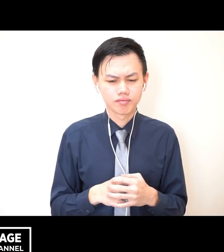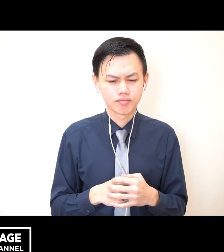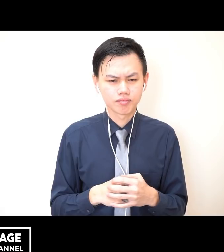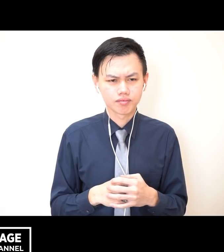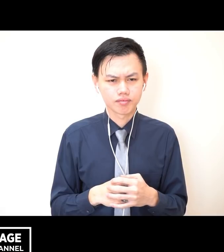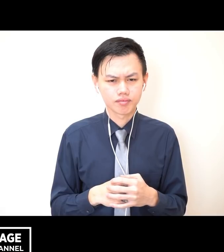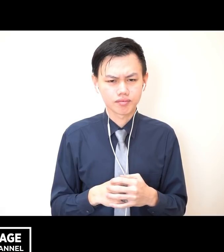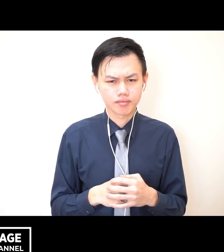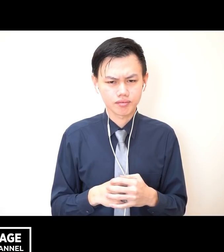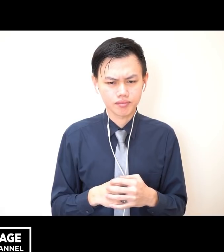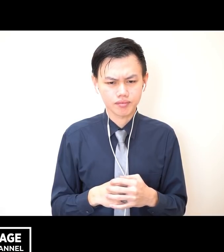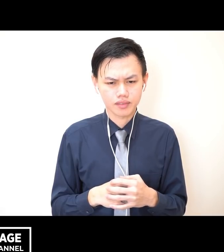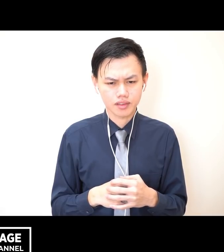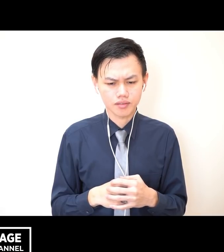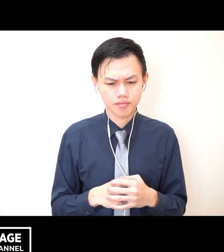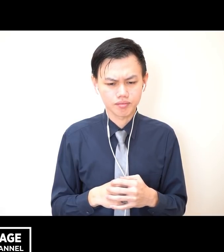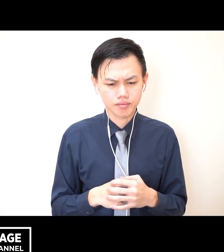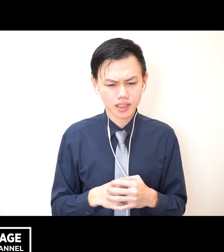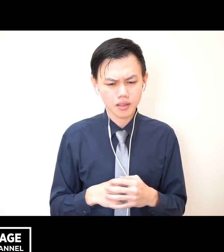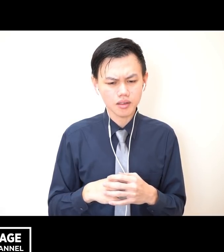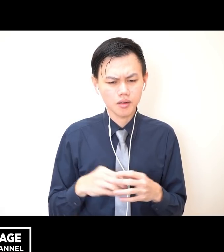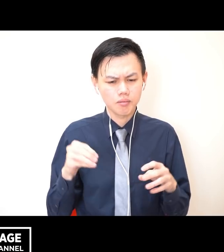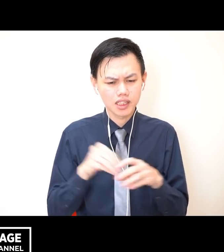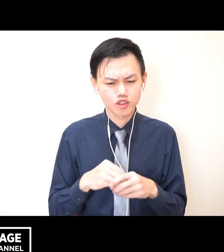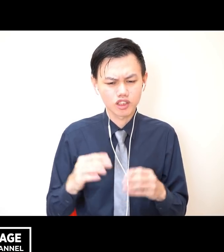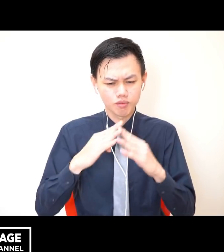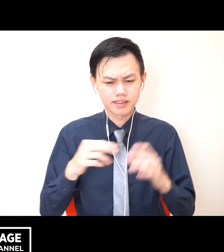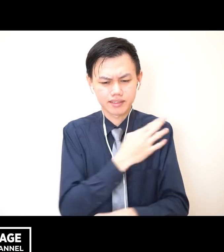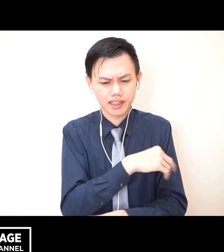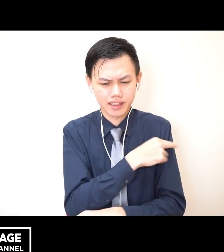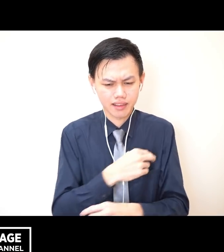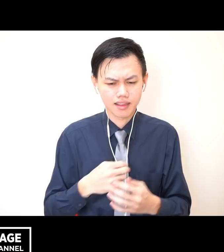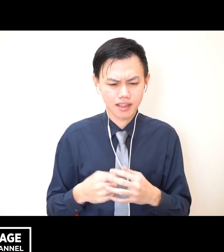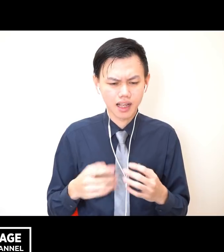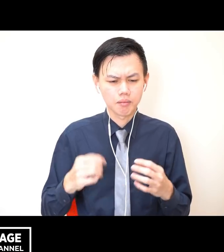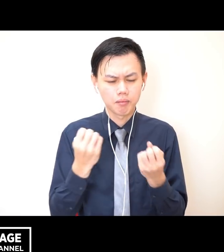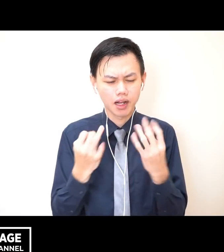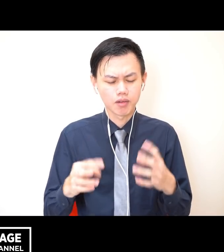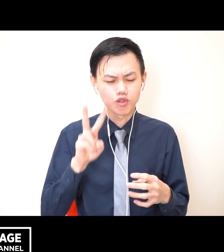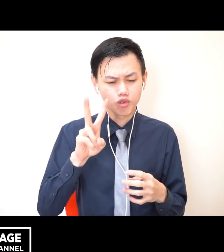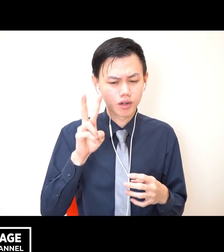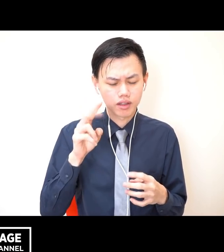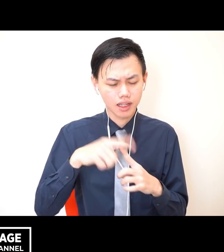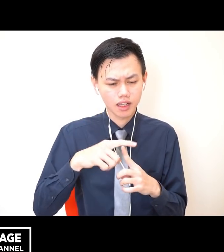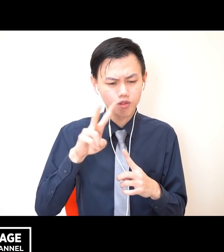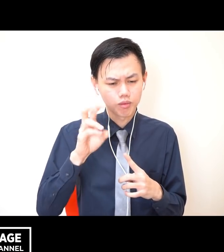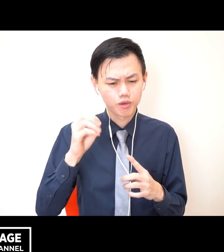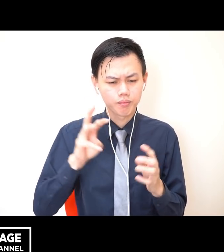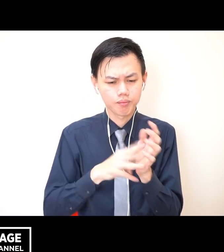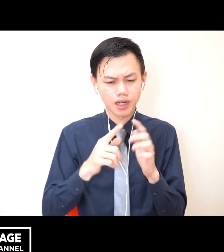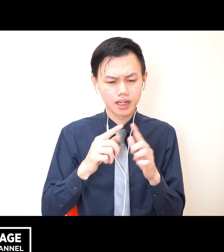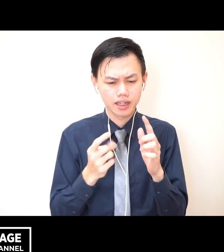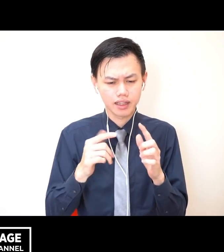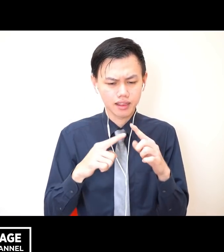Belgia. Dia masuk ke rumah sakit pada tanggal 20 Maret karena kondisinya melemah setelah dia dinyatakan